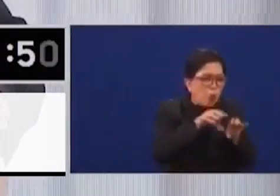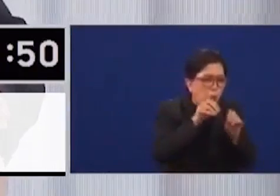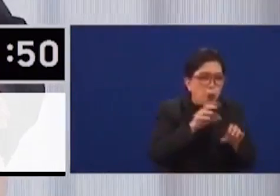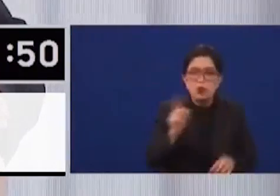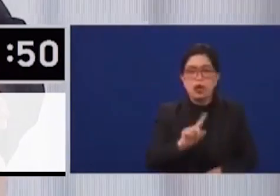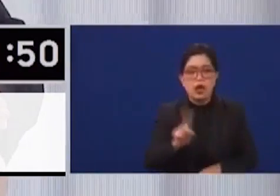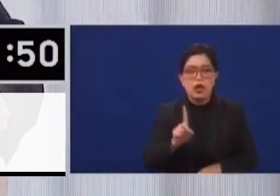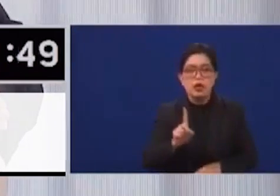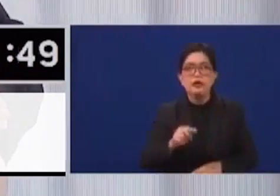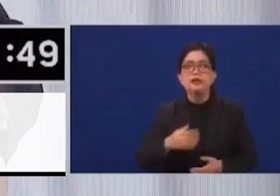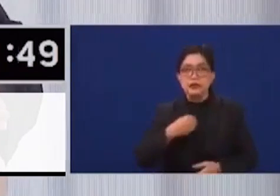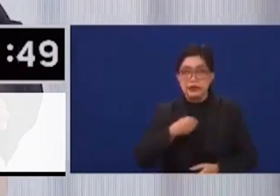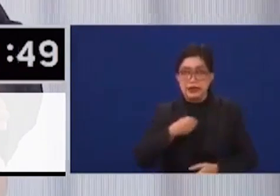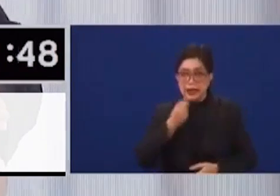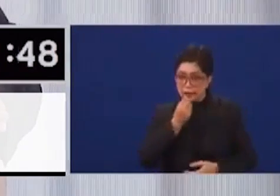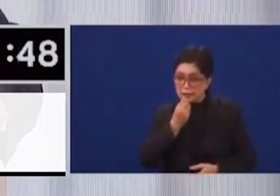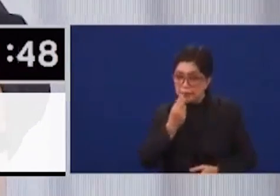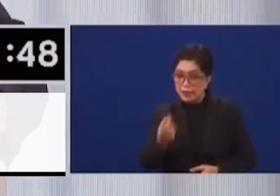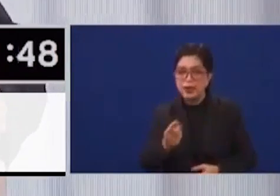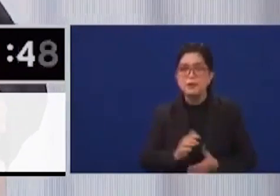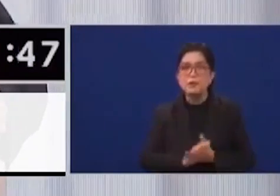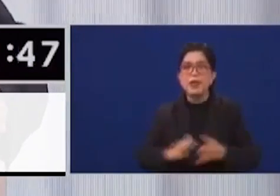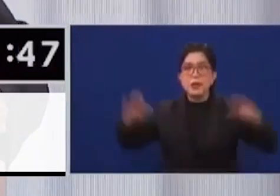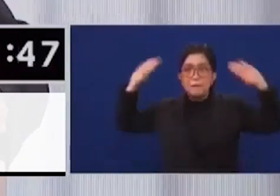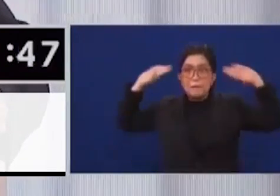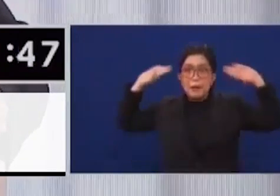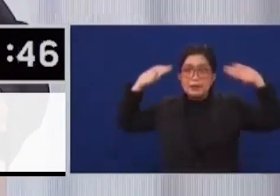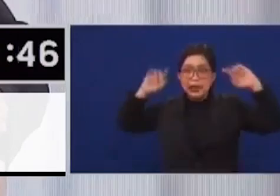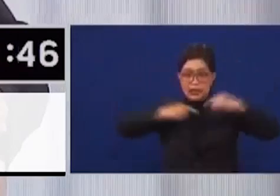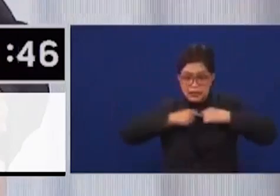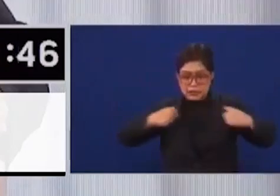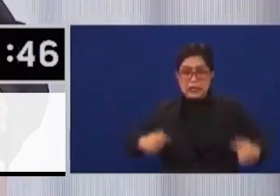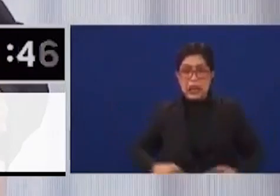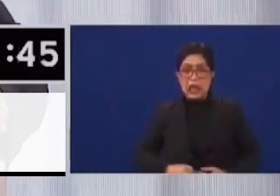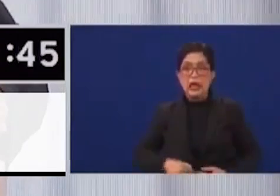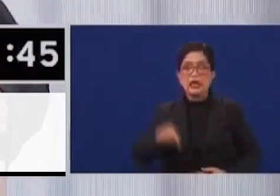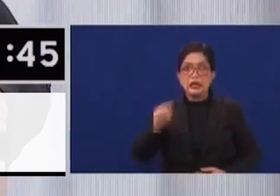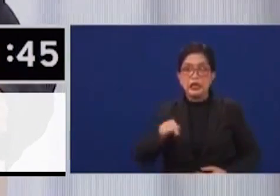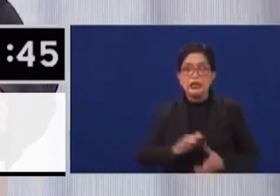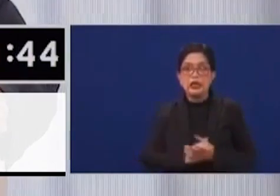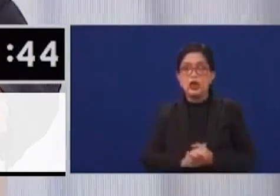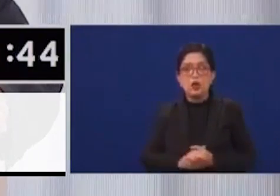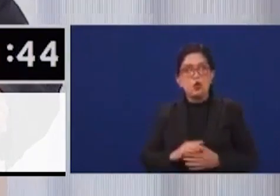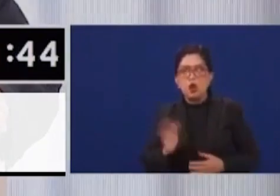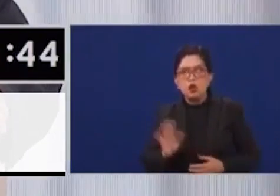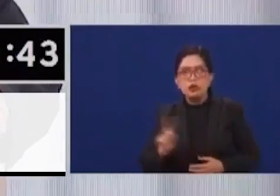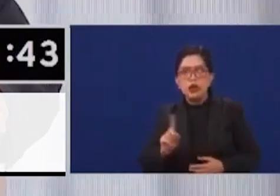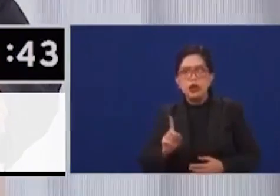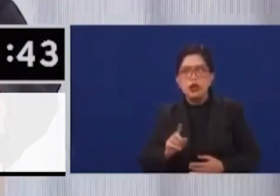Hai Menurut pendapat saya Pancasila ini walaupun kita tidak mau menggunakan